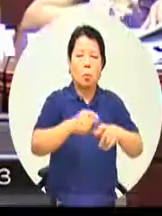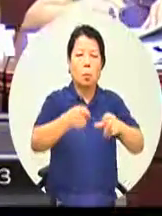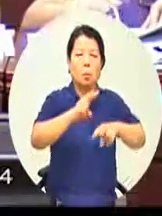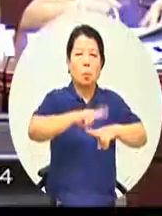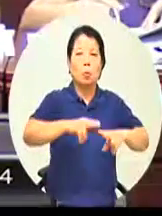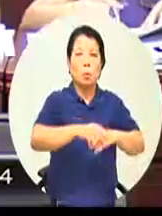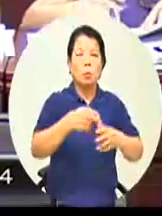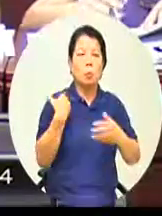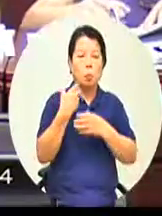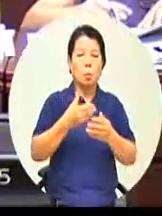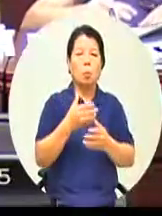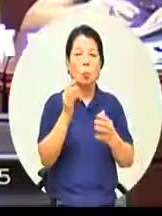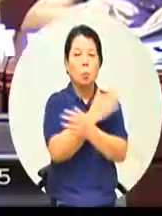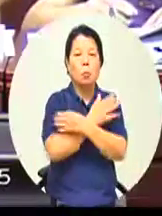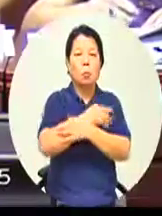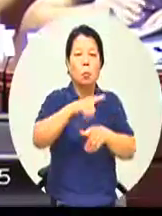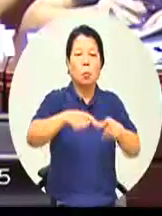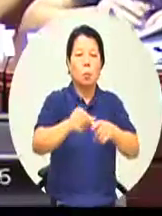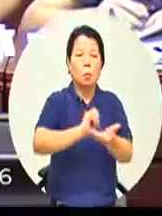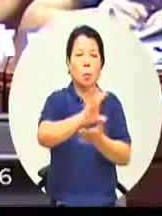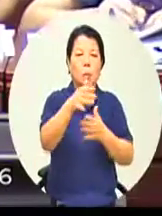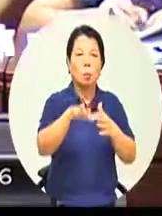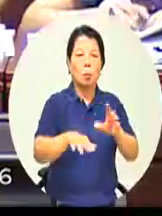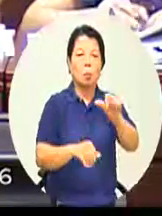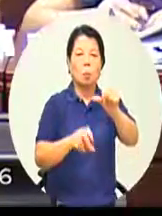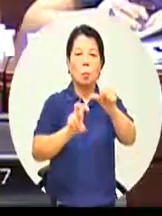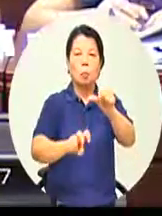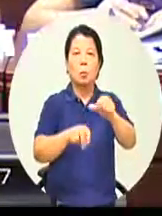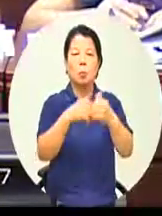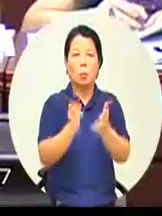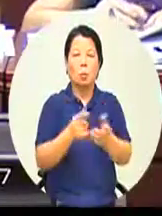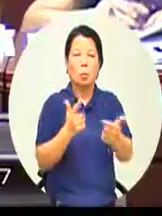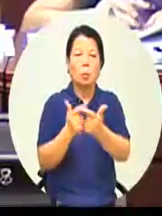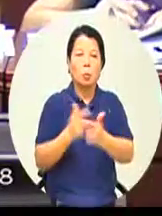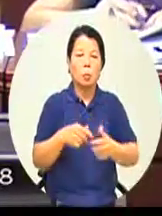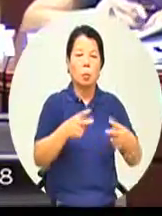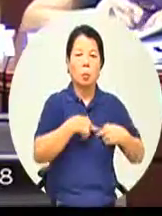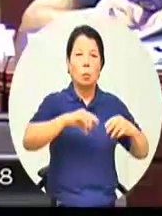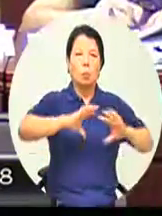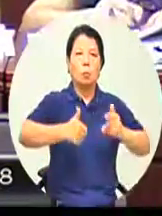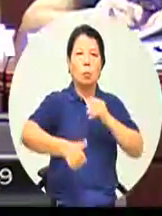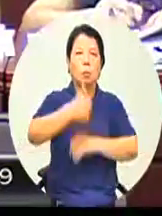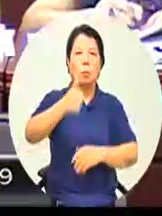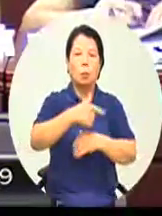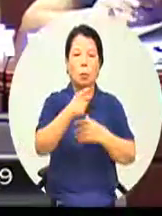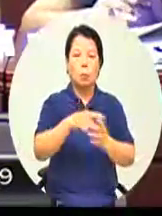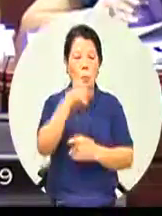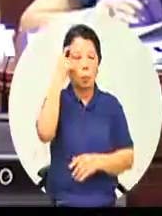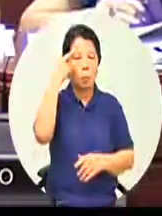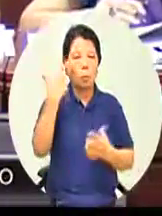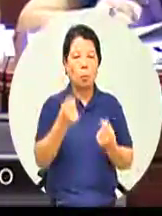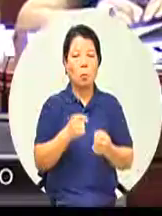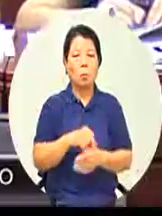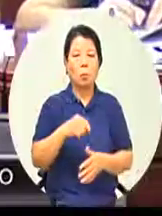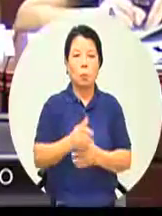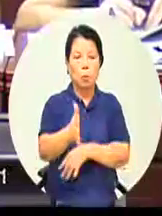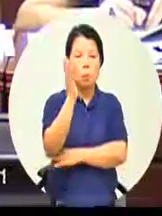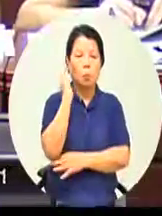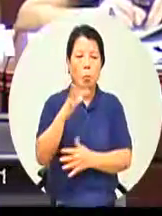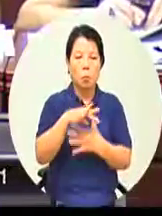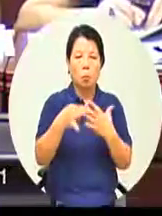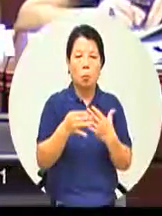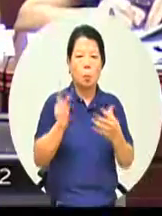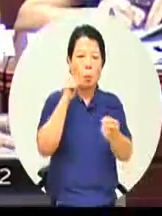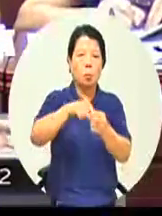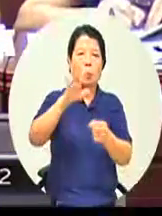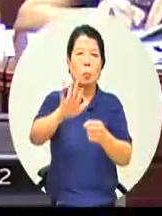案的报告，那我们在520之后呢，其实配合小英总统他的10年政纲里头就提了这个方向，所